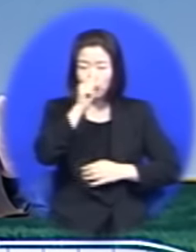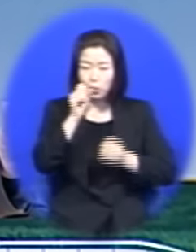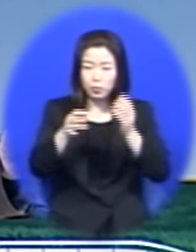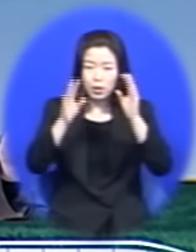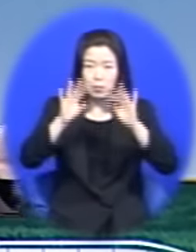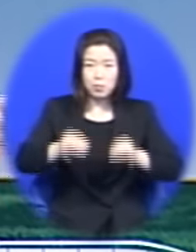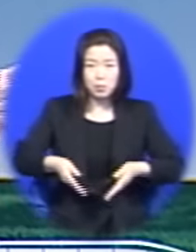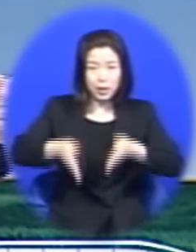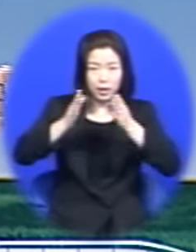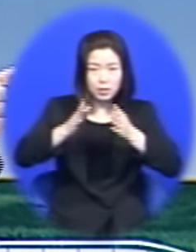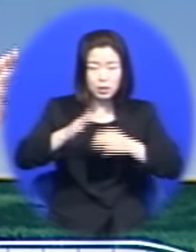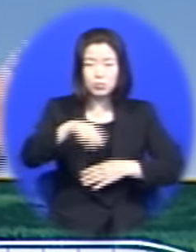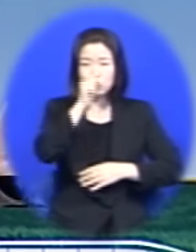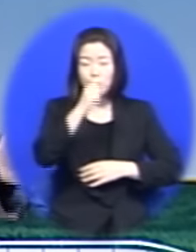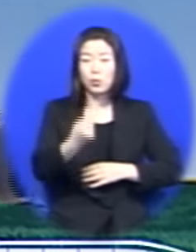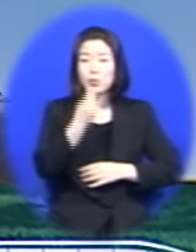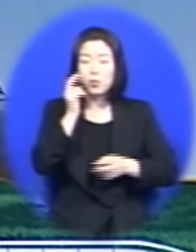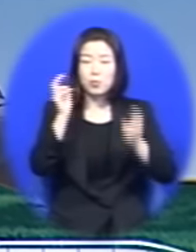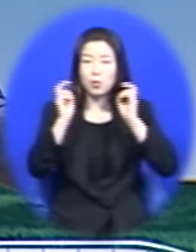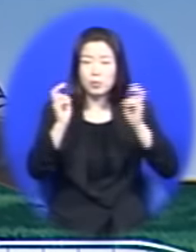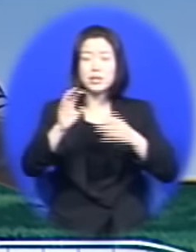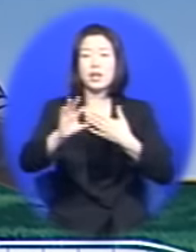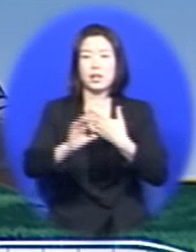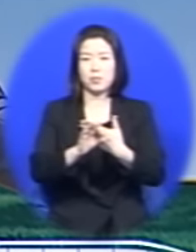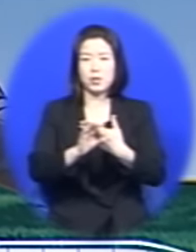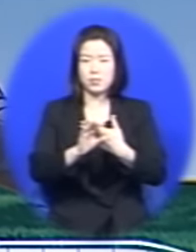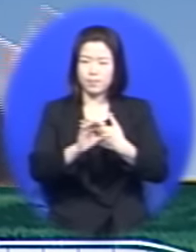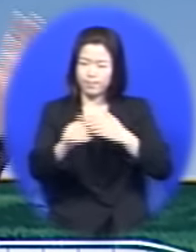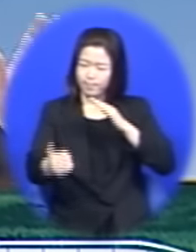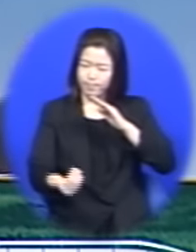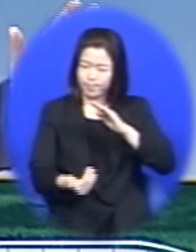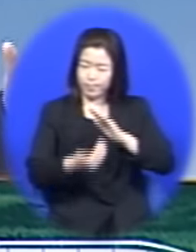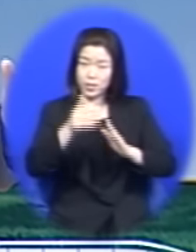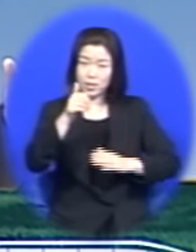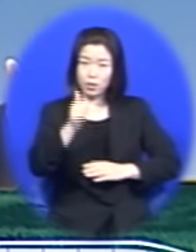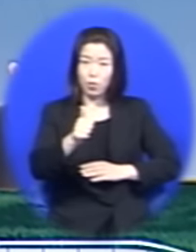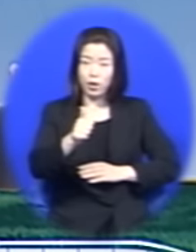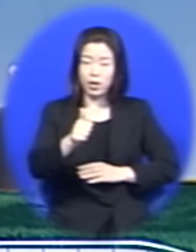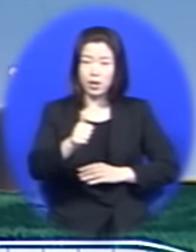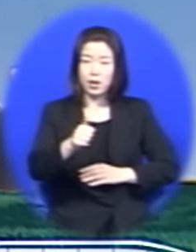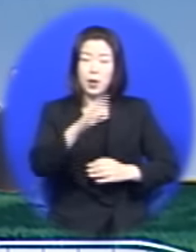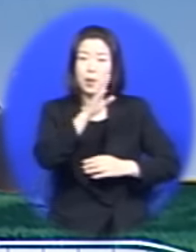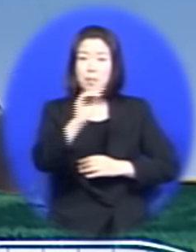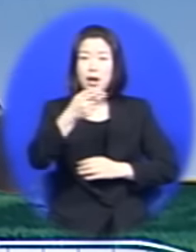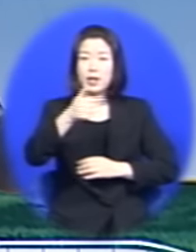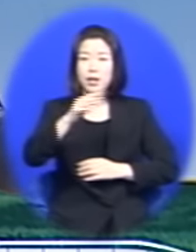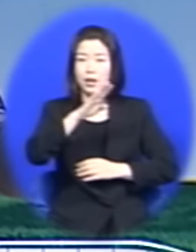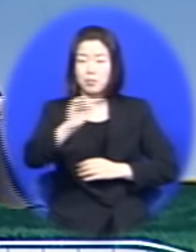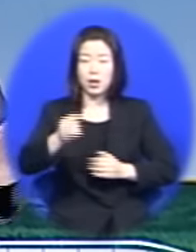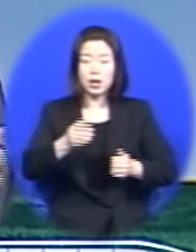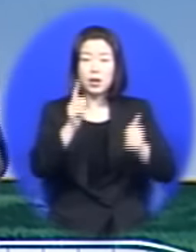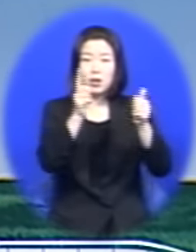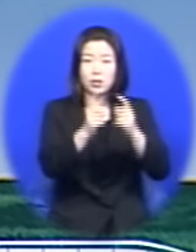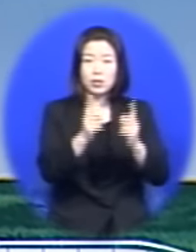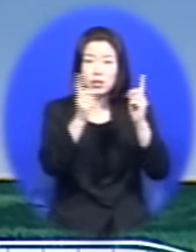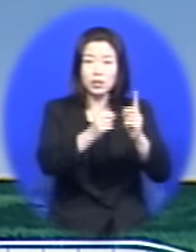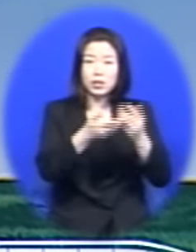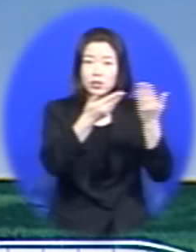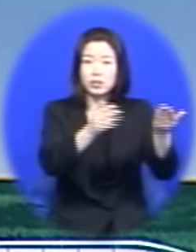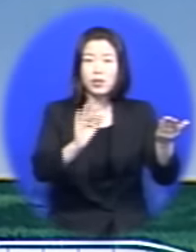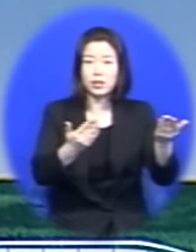보험회사라면 최고의 바나바를 붙여드려야죠. 고객 만족을 시켜드려야 되니까.